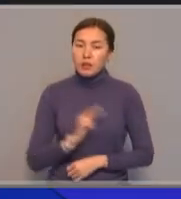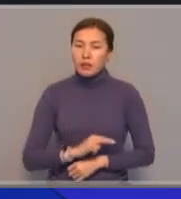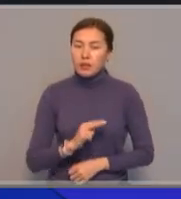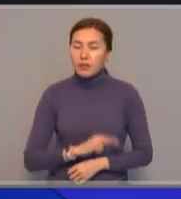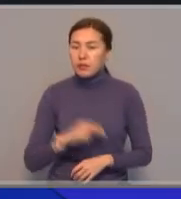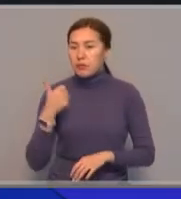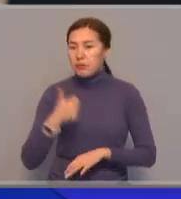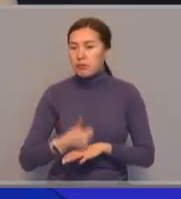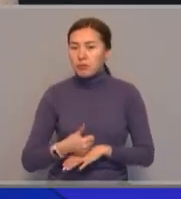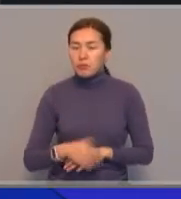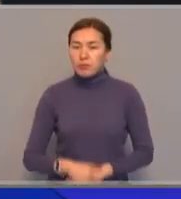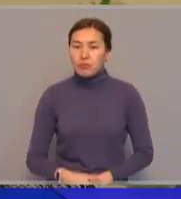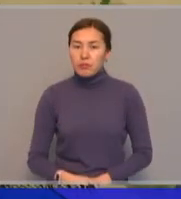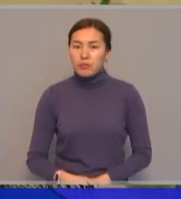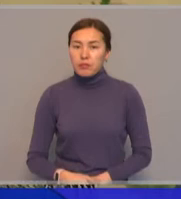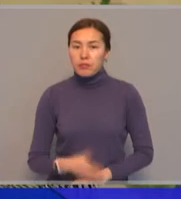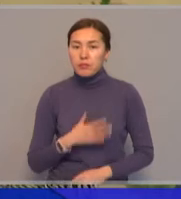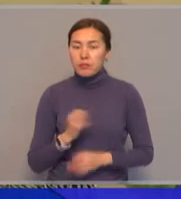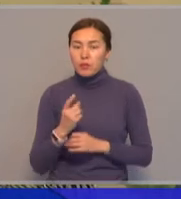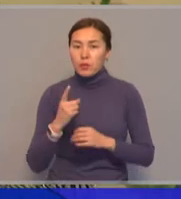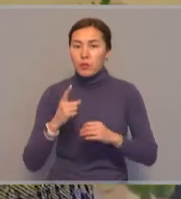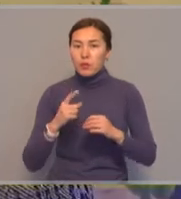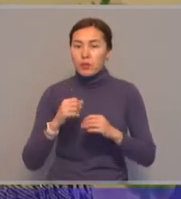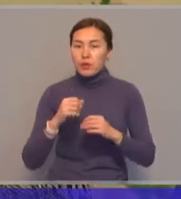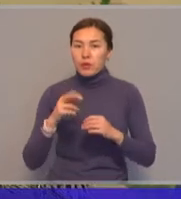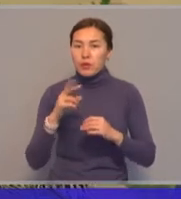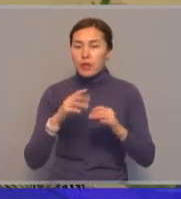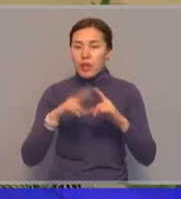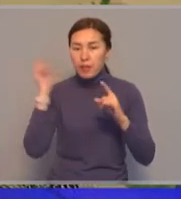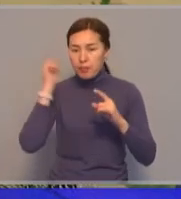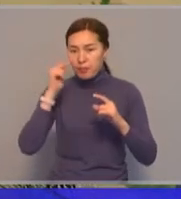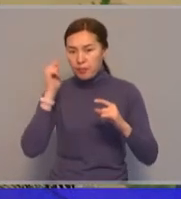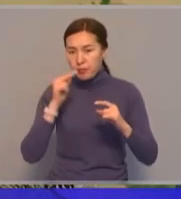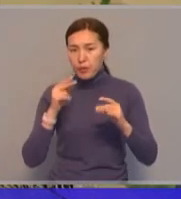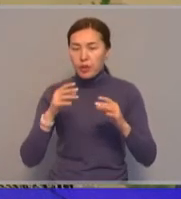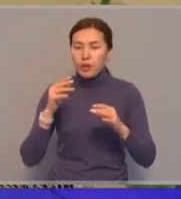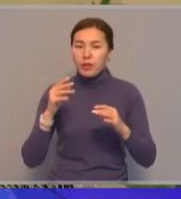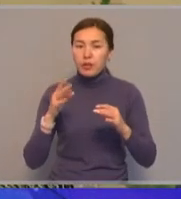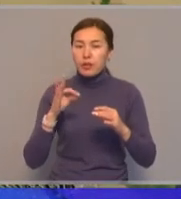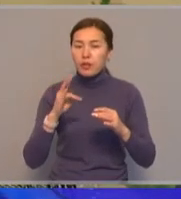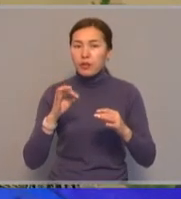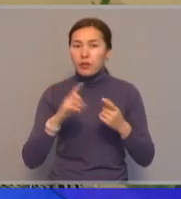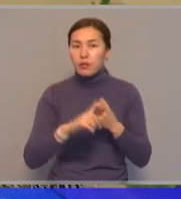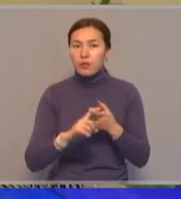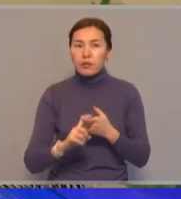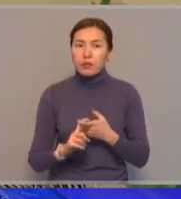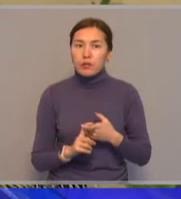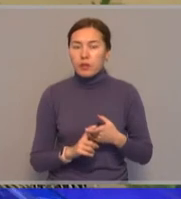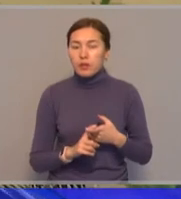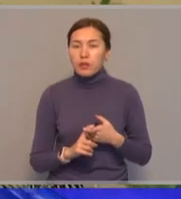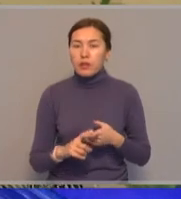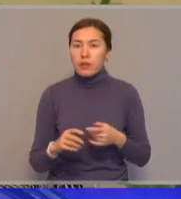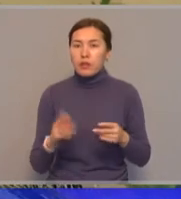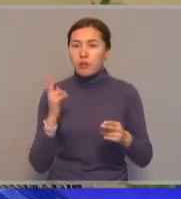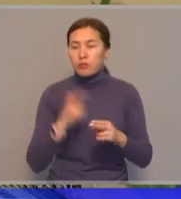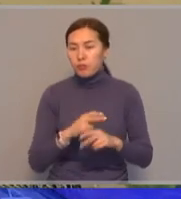басты орында. Біз 11-нен бастап оқып жатырмыз. Мынау мектепте балалардың білім алуына, мына коронавирустың инфекцияларын